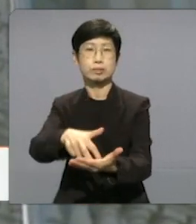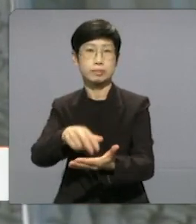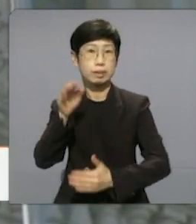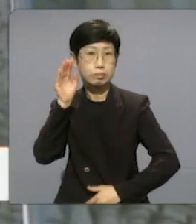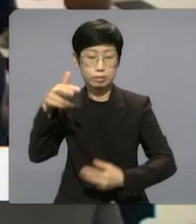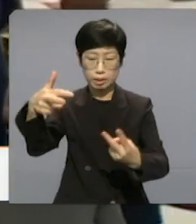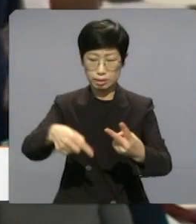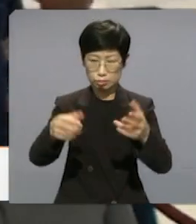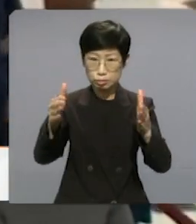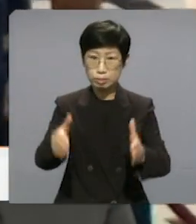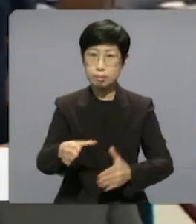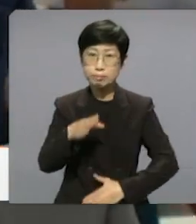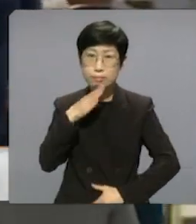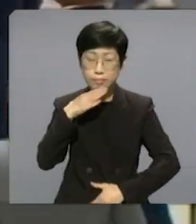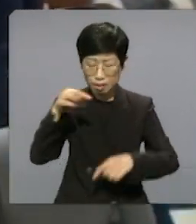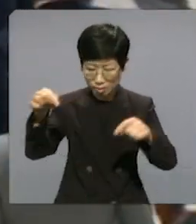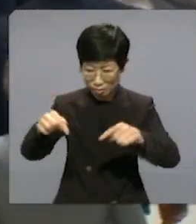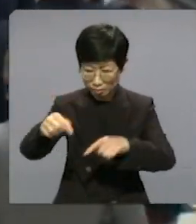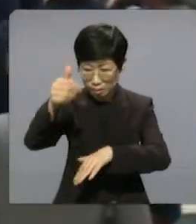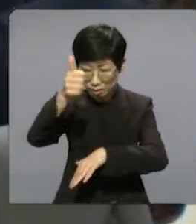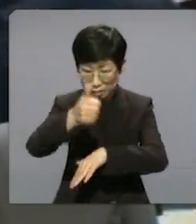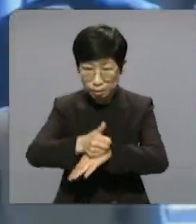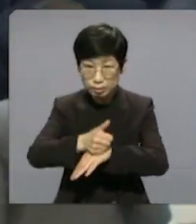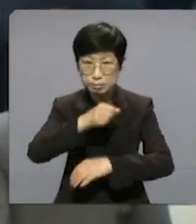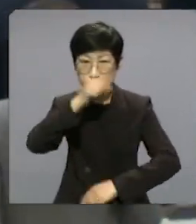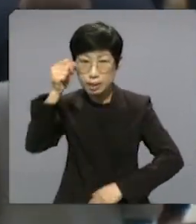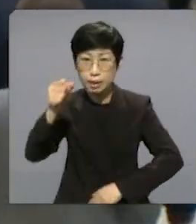진행되는 2주간의 집중 협상에서 극적